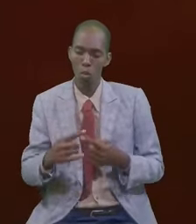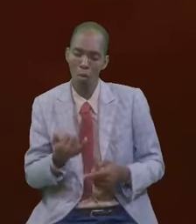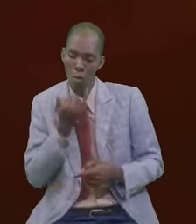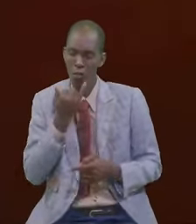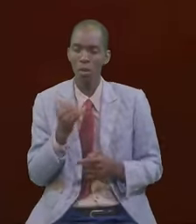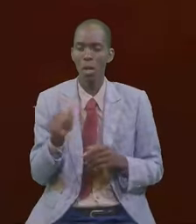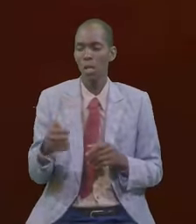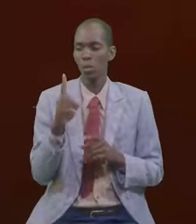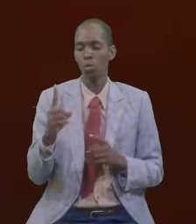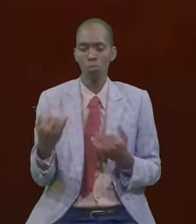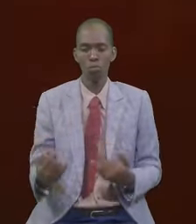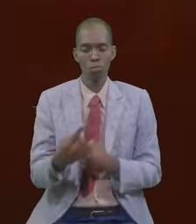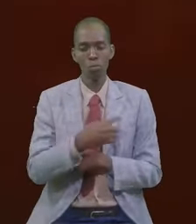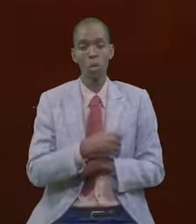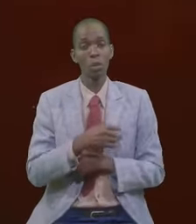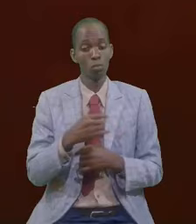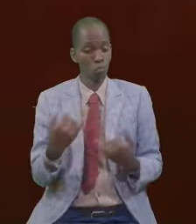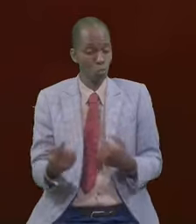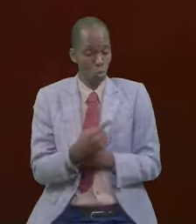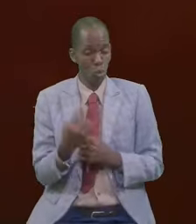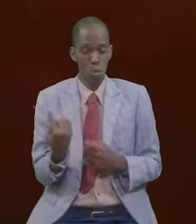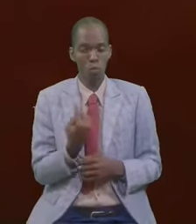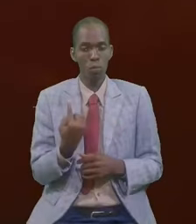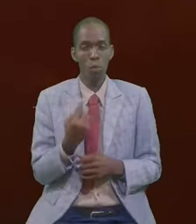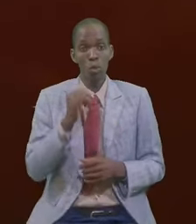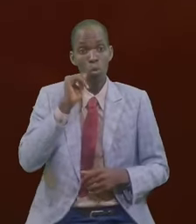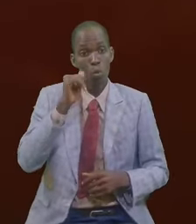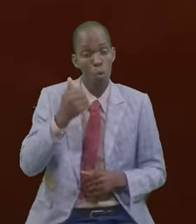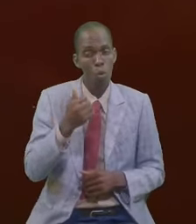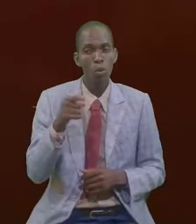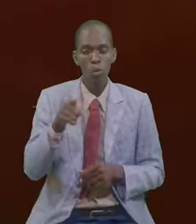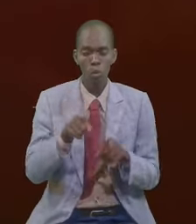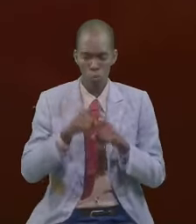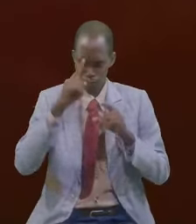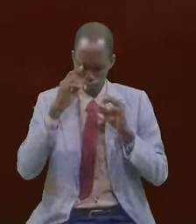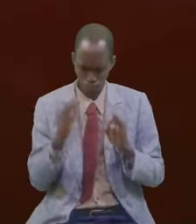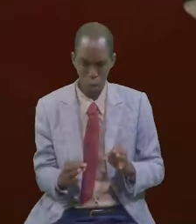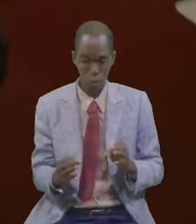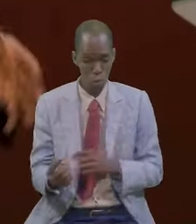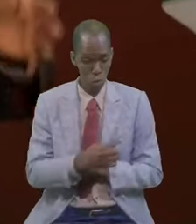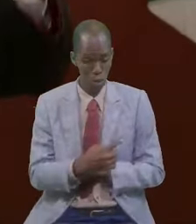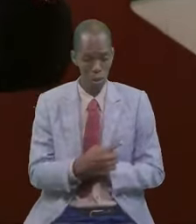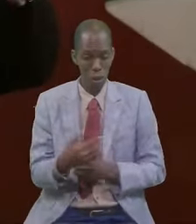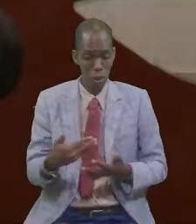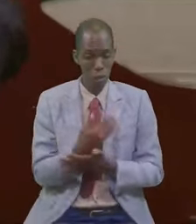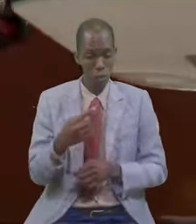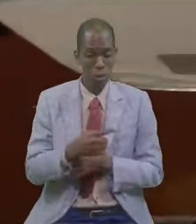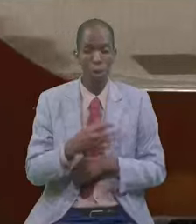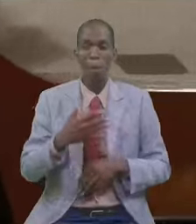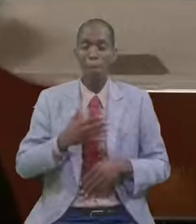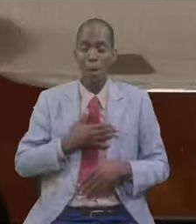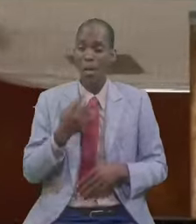Brider ma bouche afin de ne blesser personne ce jour. Seulement aujourd'hui, demain vient, tu dis